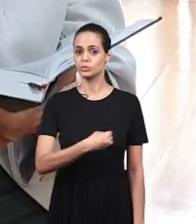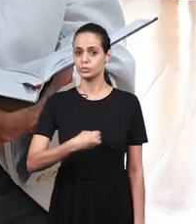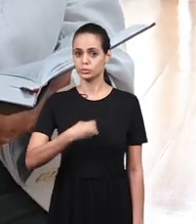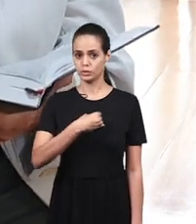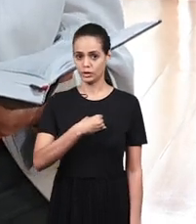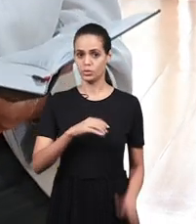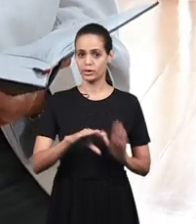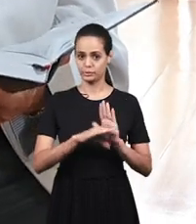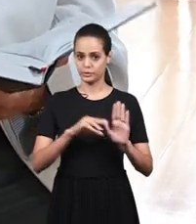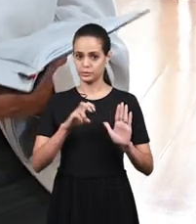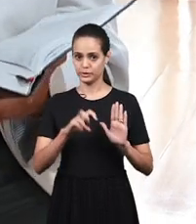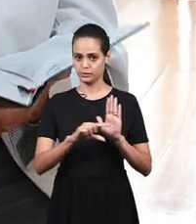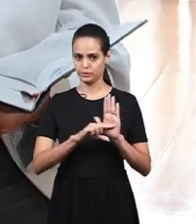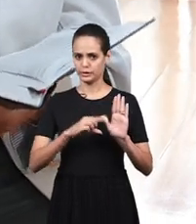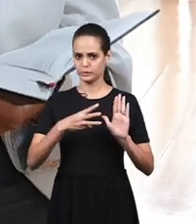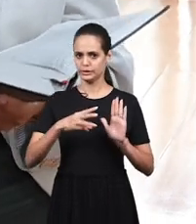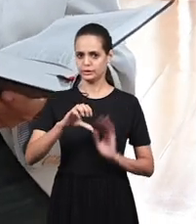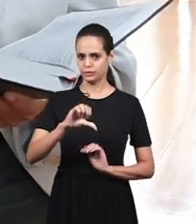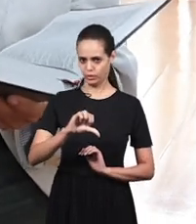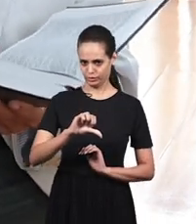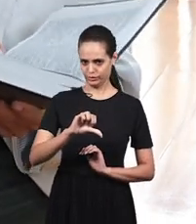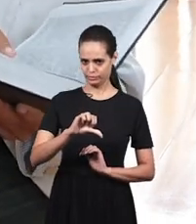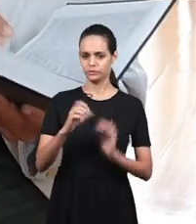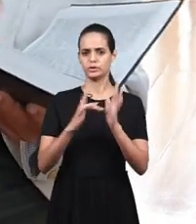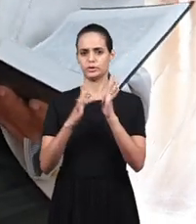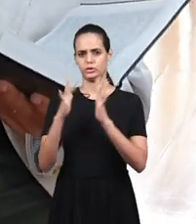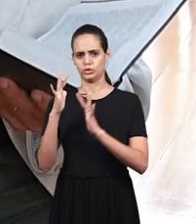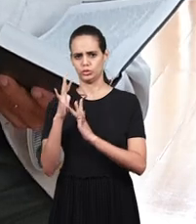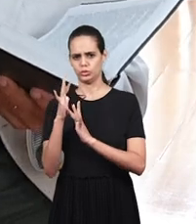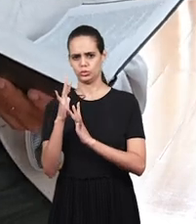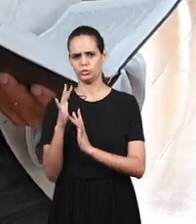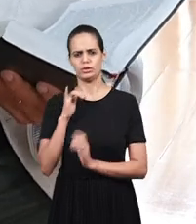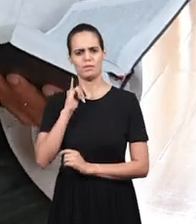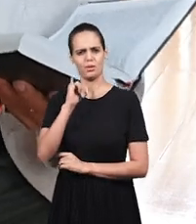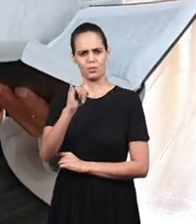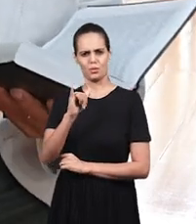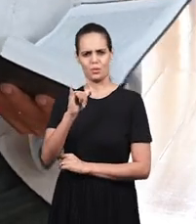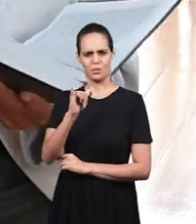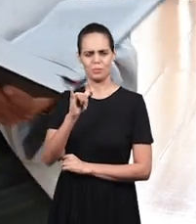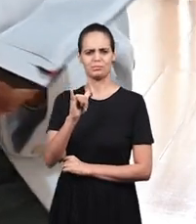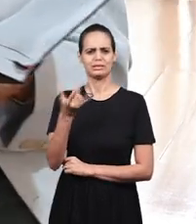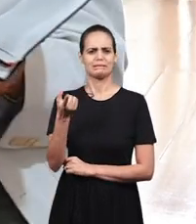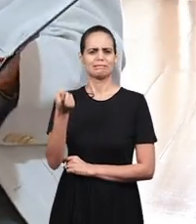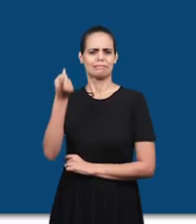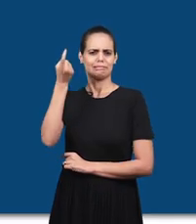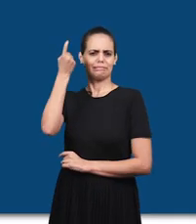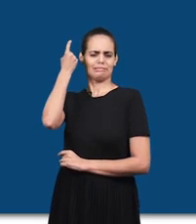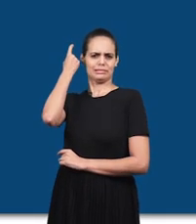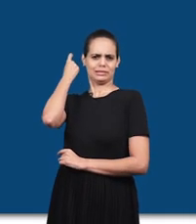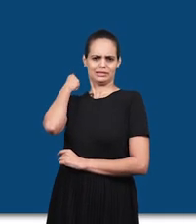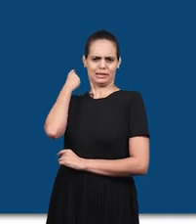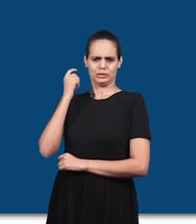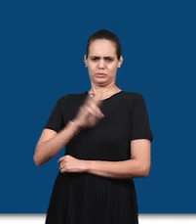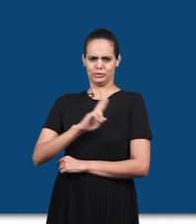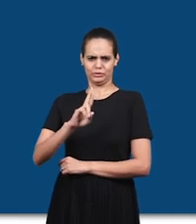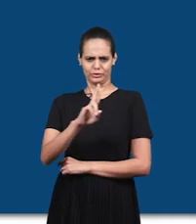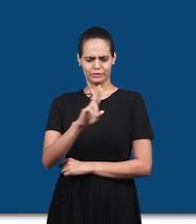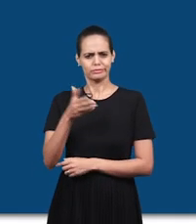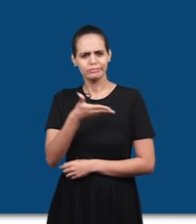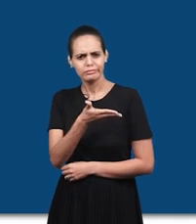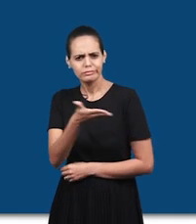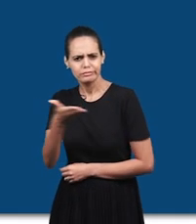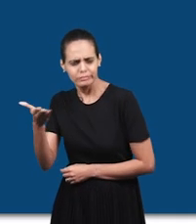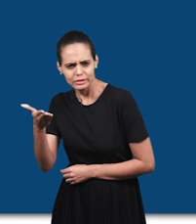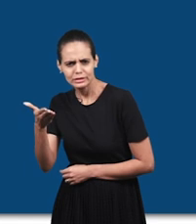Иоанне 5:39, когда сам Иисус говорит религиозным людям того времени, он говорит: «Вы